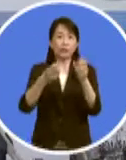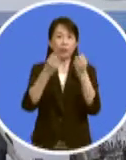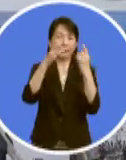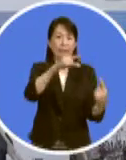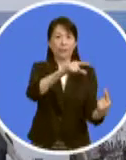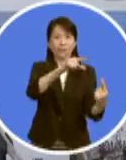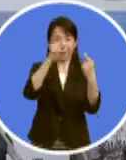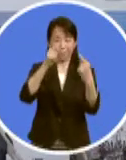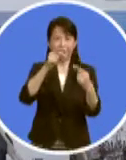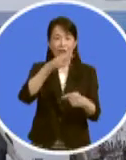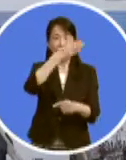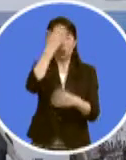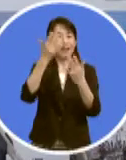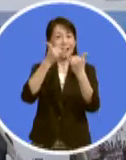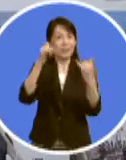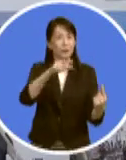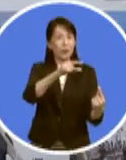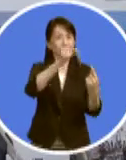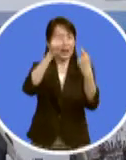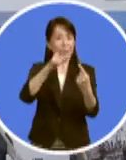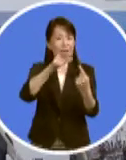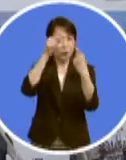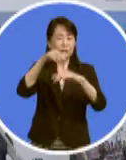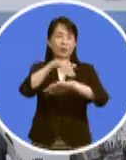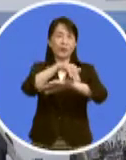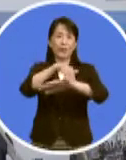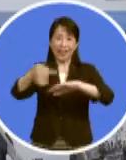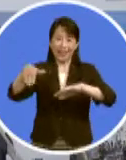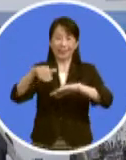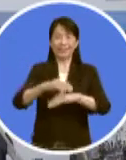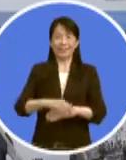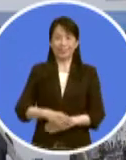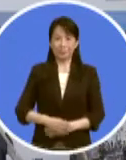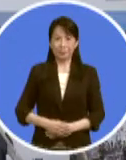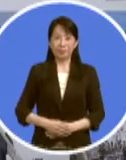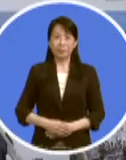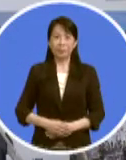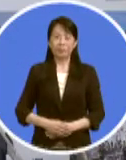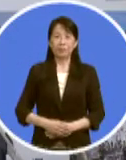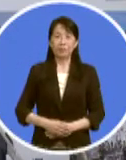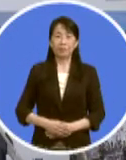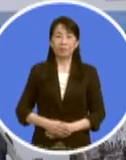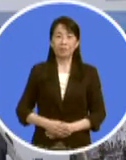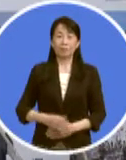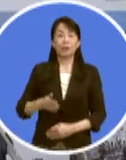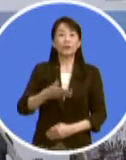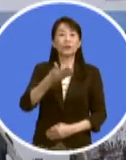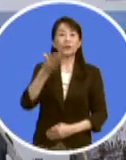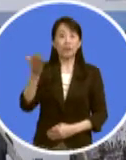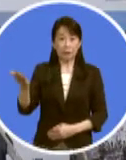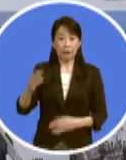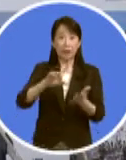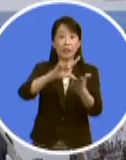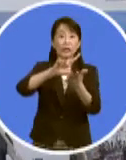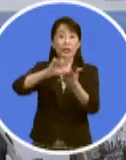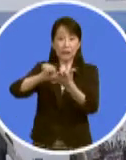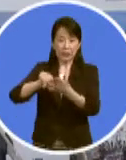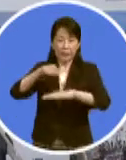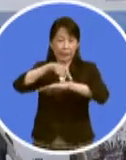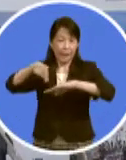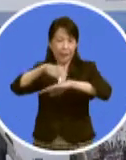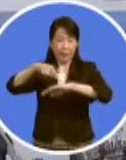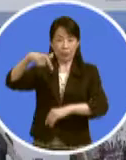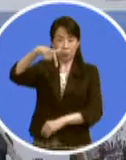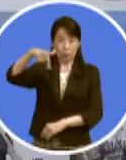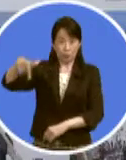まして平均年齢も1.5歳若返りを図っているところでございますそれからまたの地域戦略